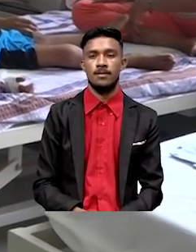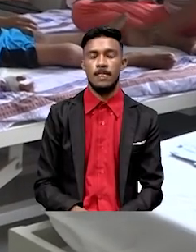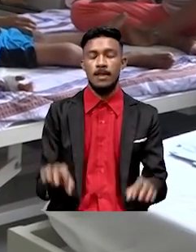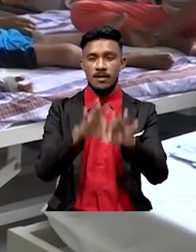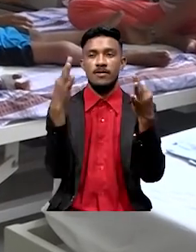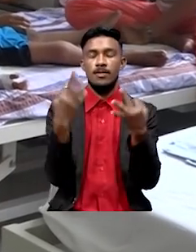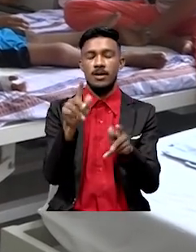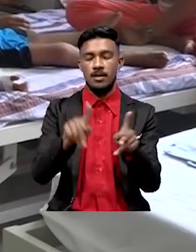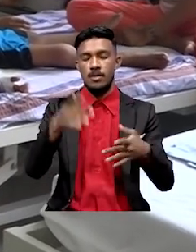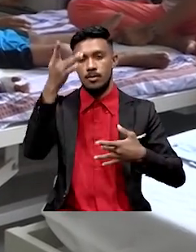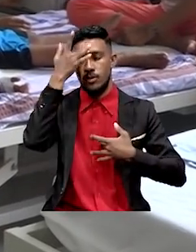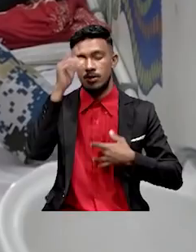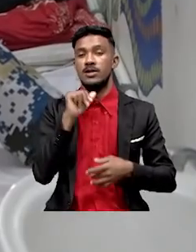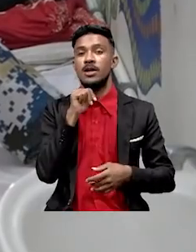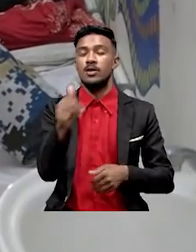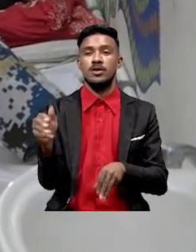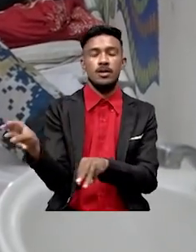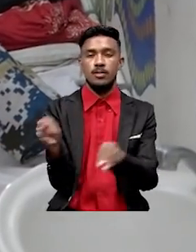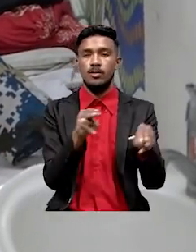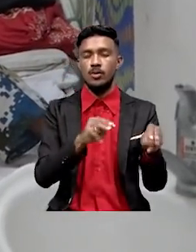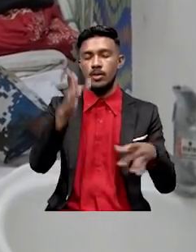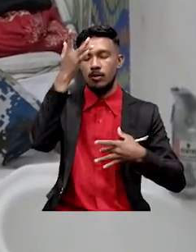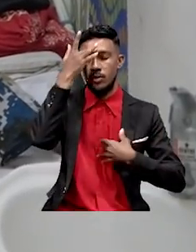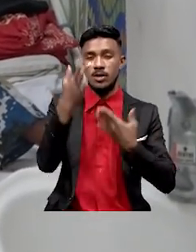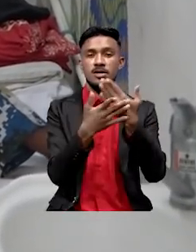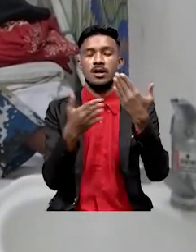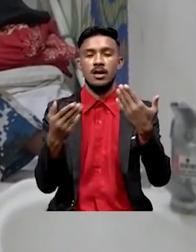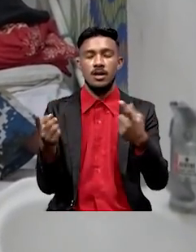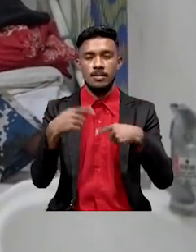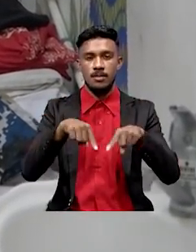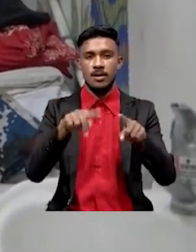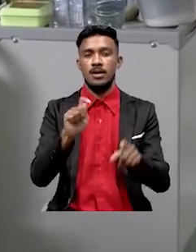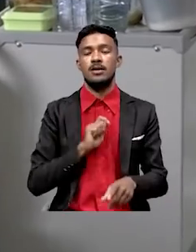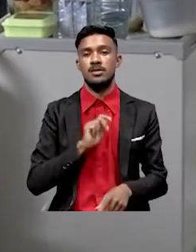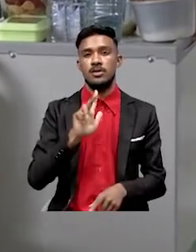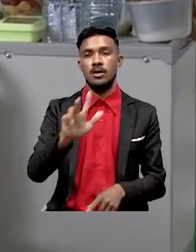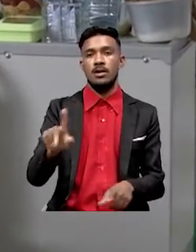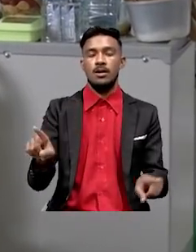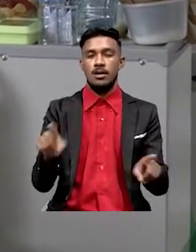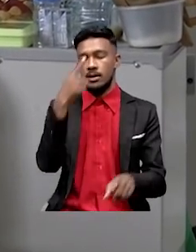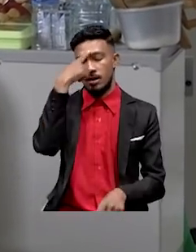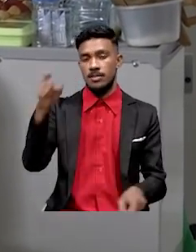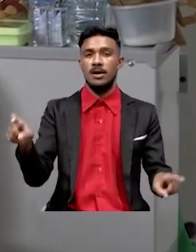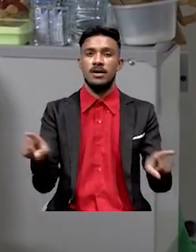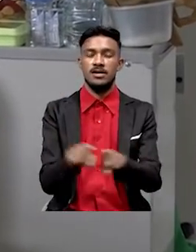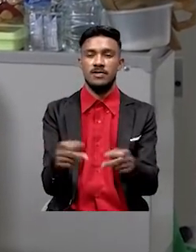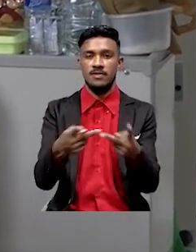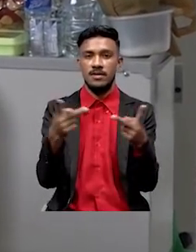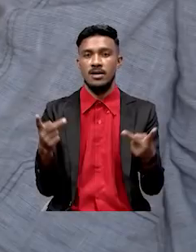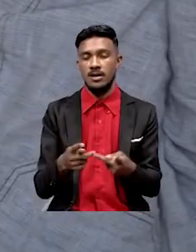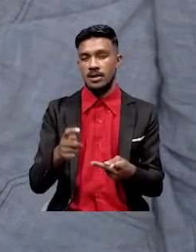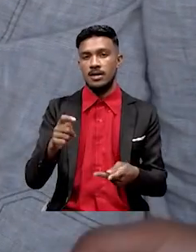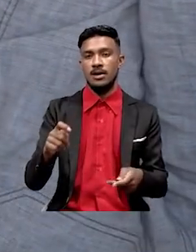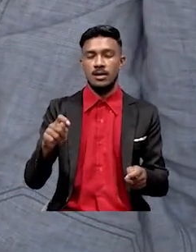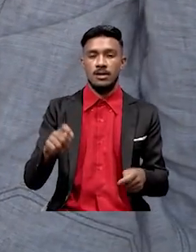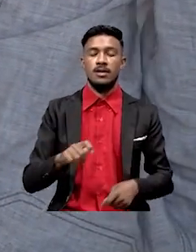Família paciente La Concorda, transfere paciente dengue para isolamento Tacitolo. Tamba considera sala isolamento Tacitolo. Ministério